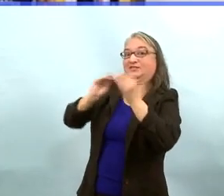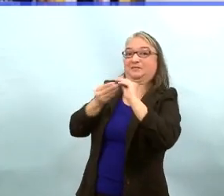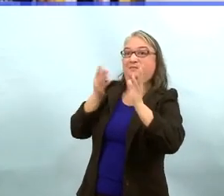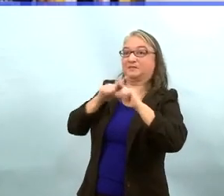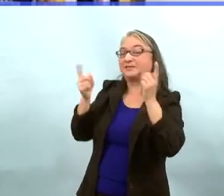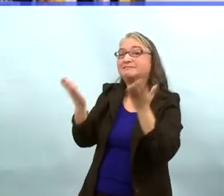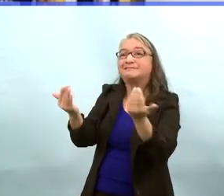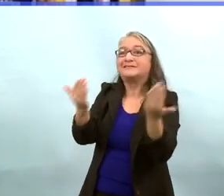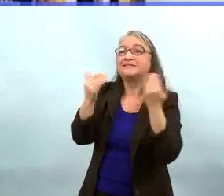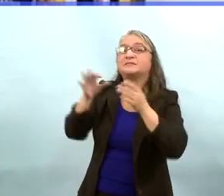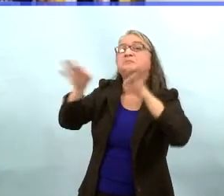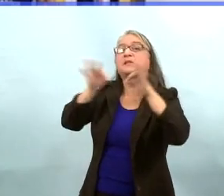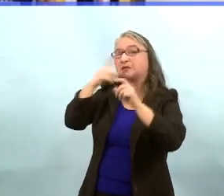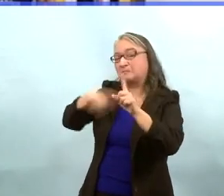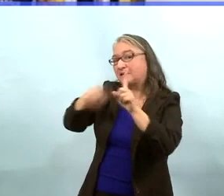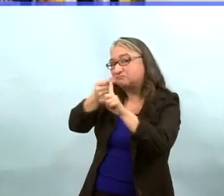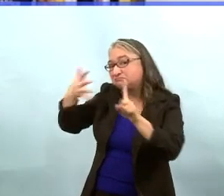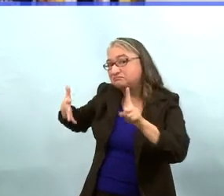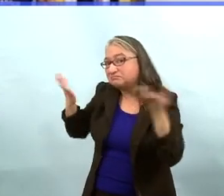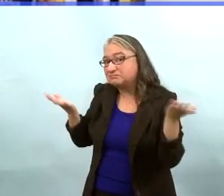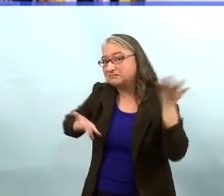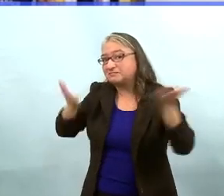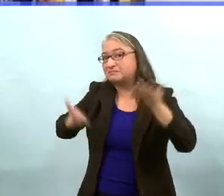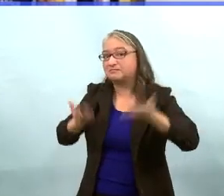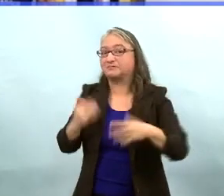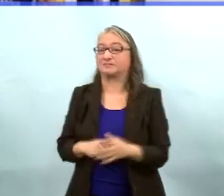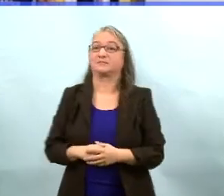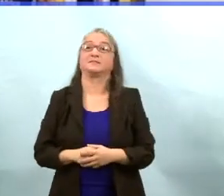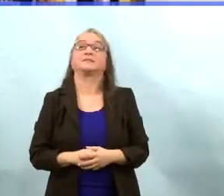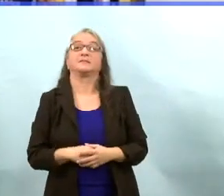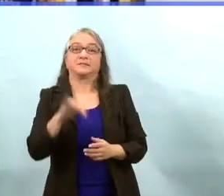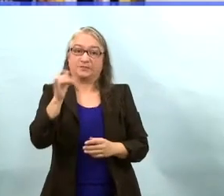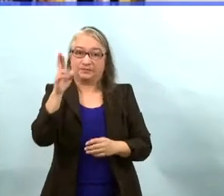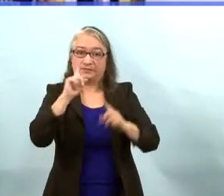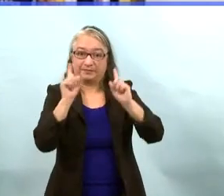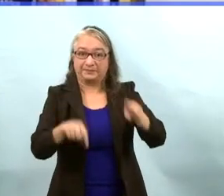peut-être aléatoire, mais est-ce que vous avez une explication qui est plus importante?